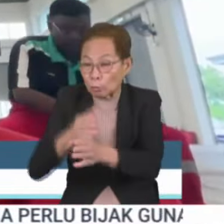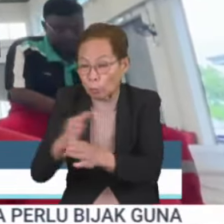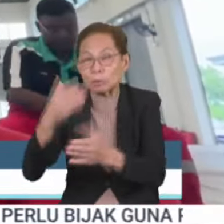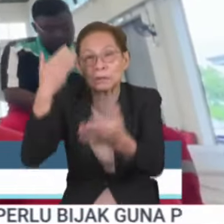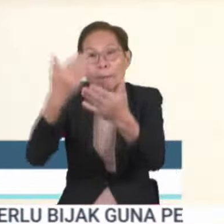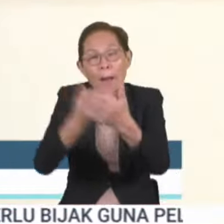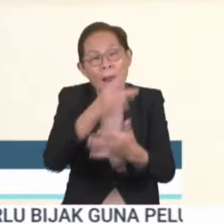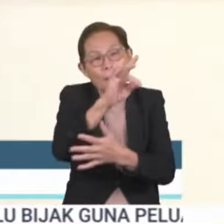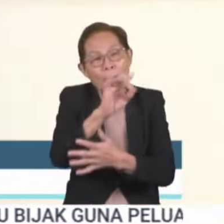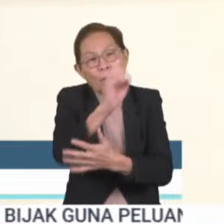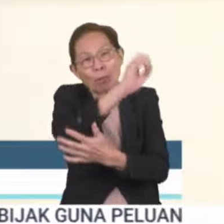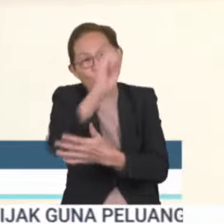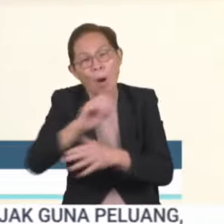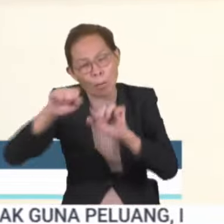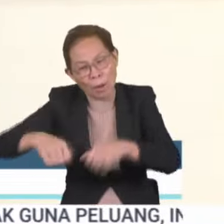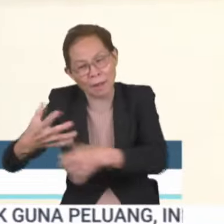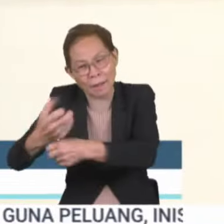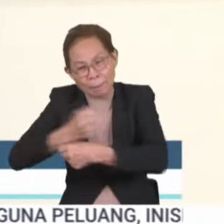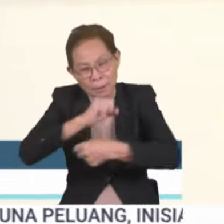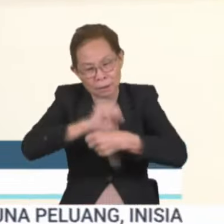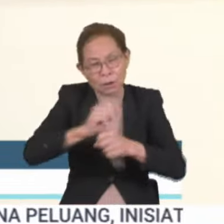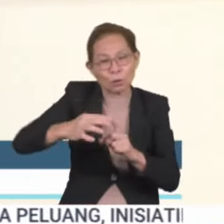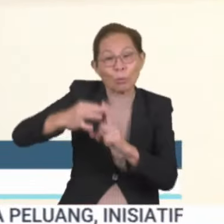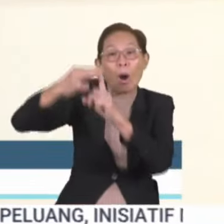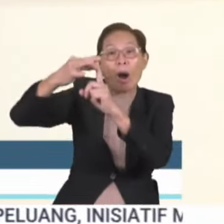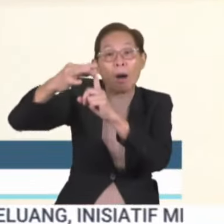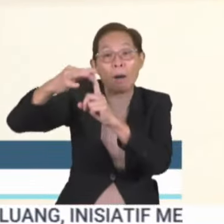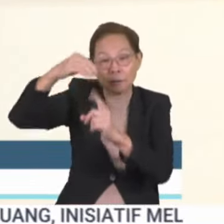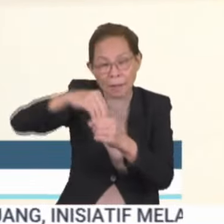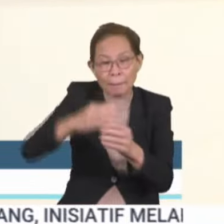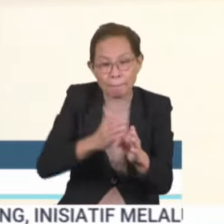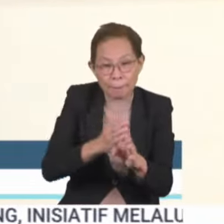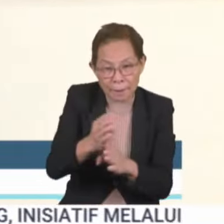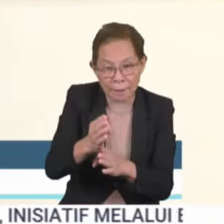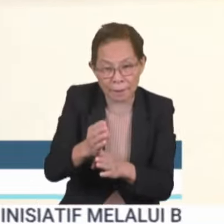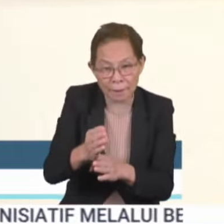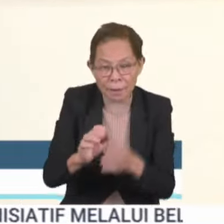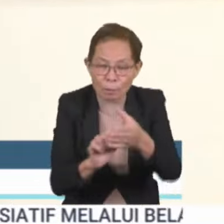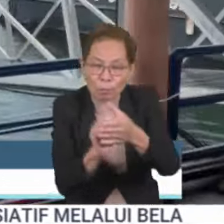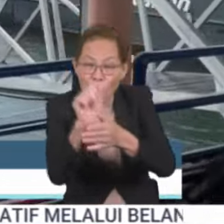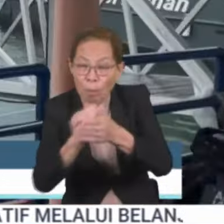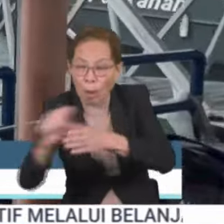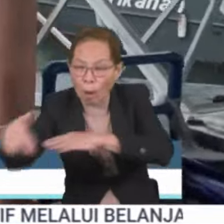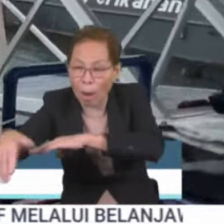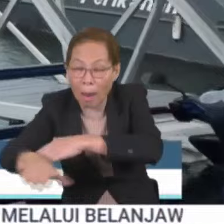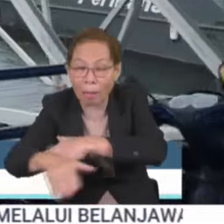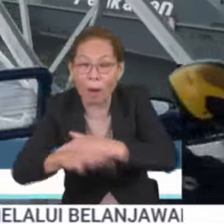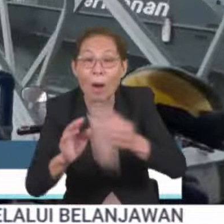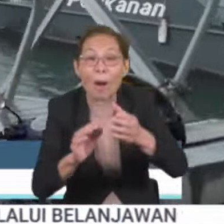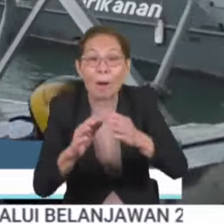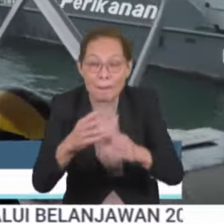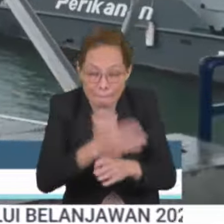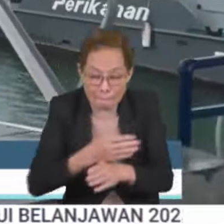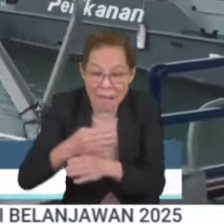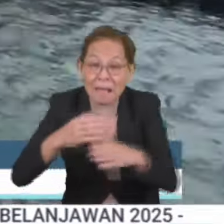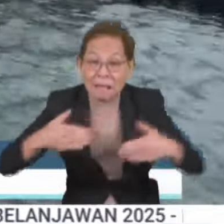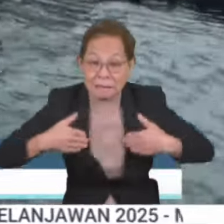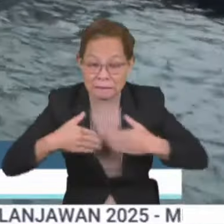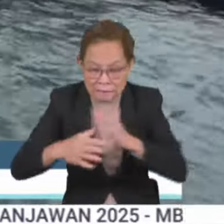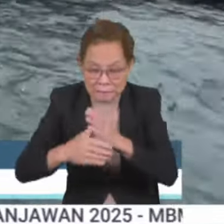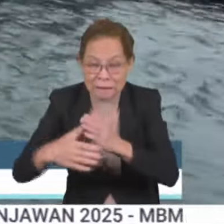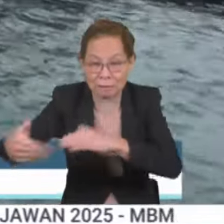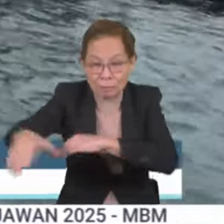ke 80% lah. Terutama sekali dalam bidang aquaculture marine. Kedudukan strategik